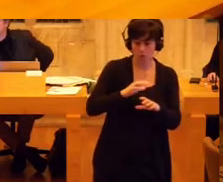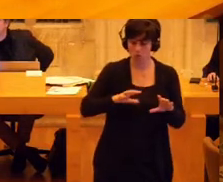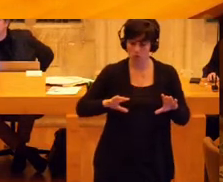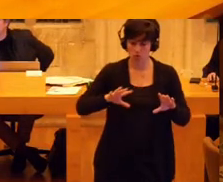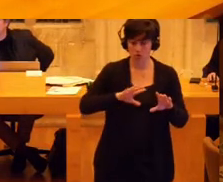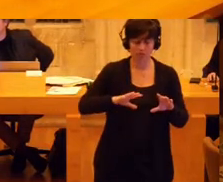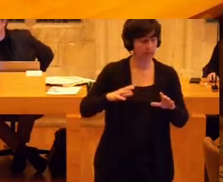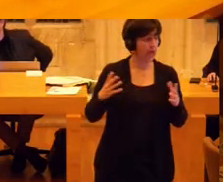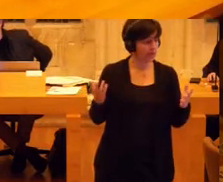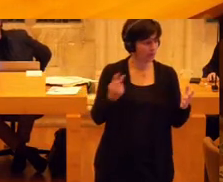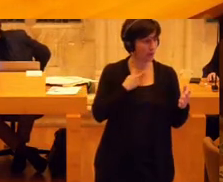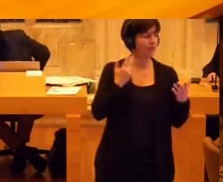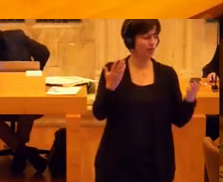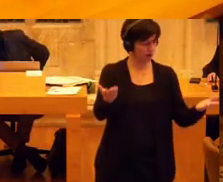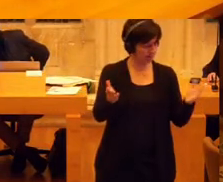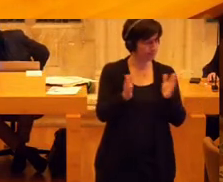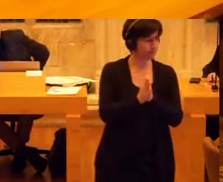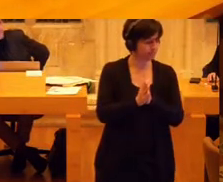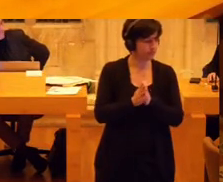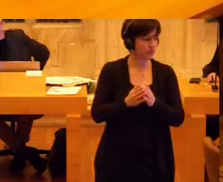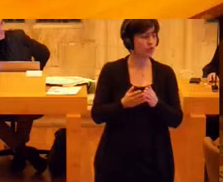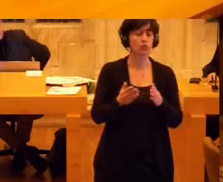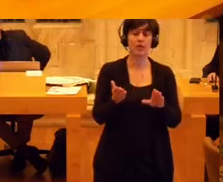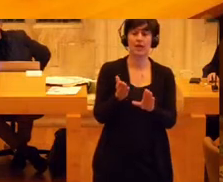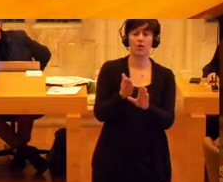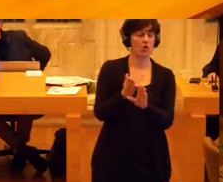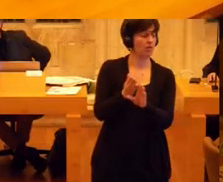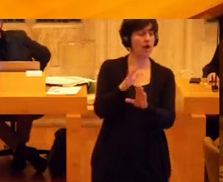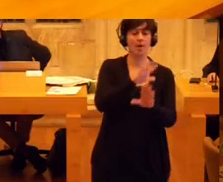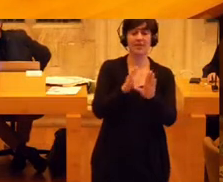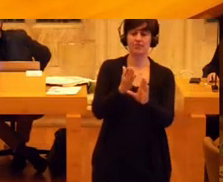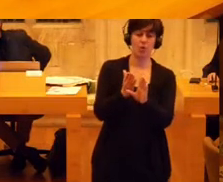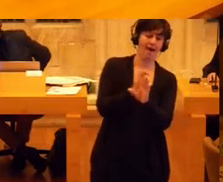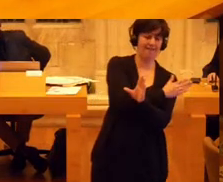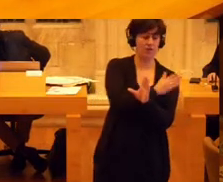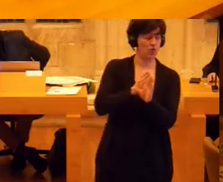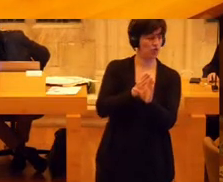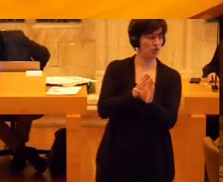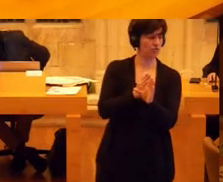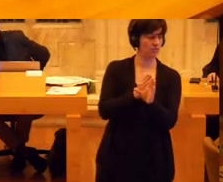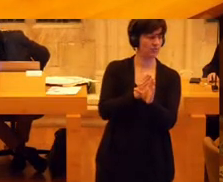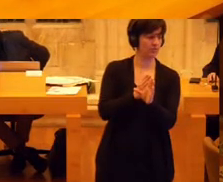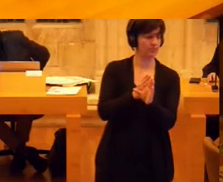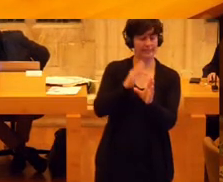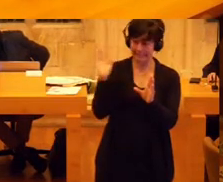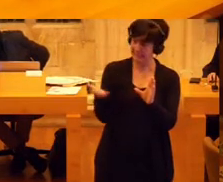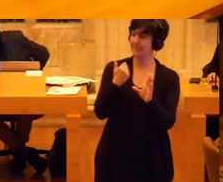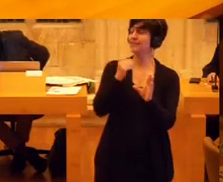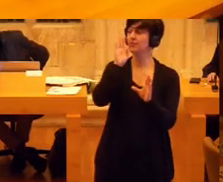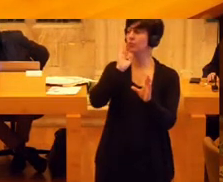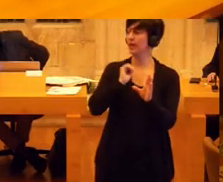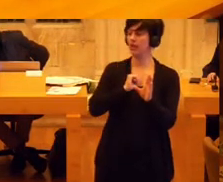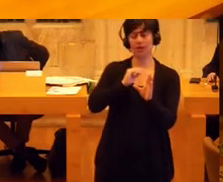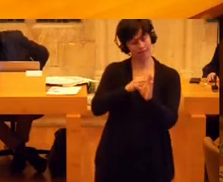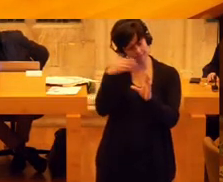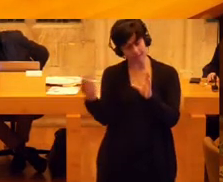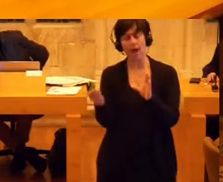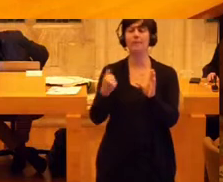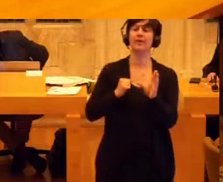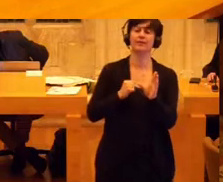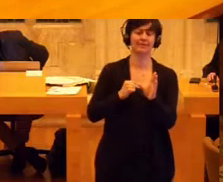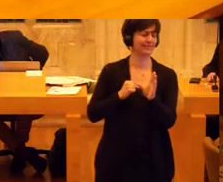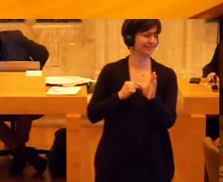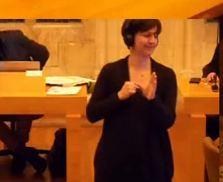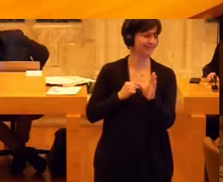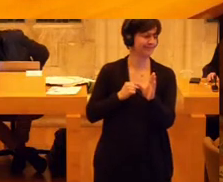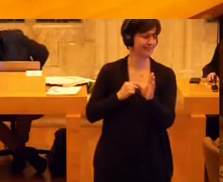Le port, voilà. Donc là, on a avant l'aménagement. Si on peut passer ensuite la diapo suivante. Voilà, vous voyez ici